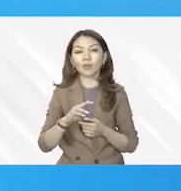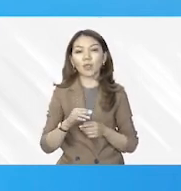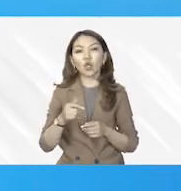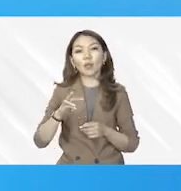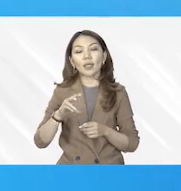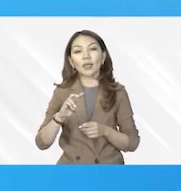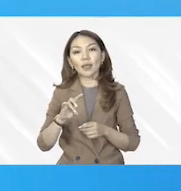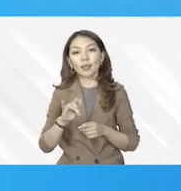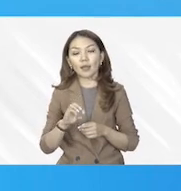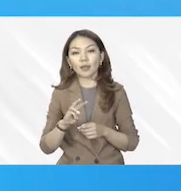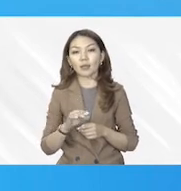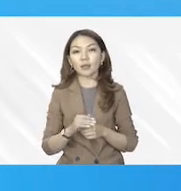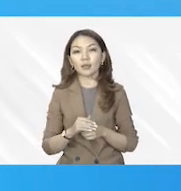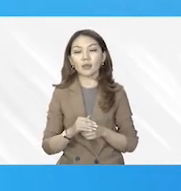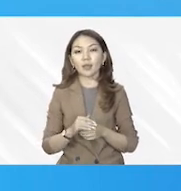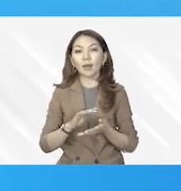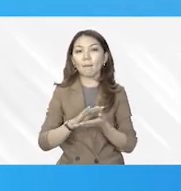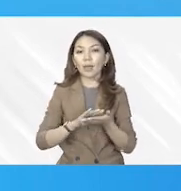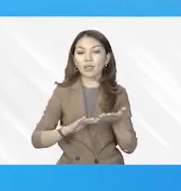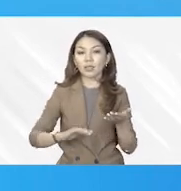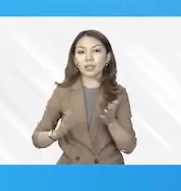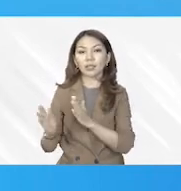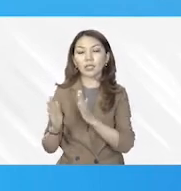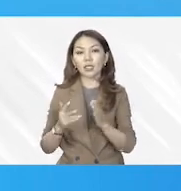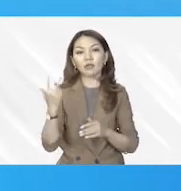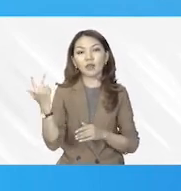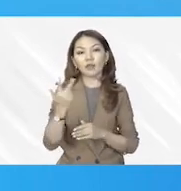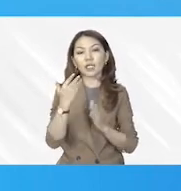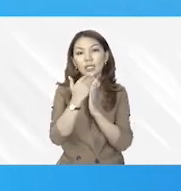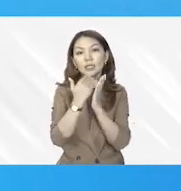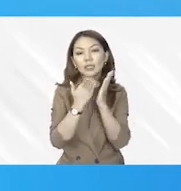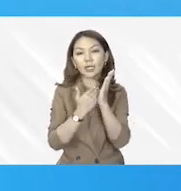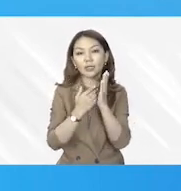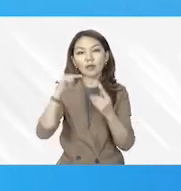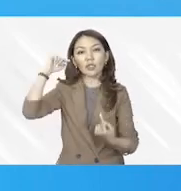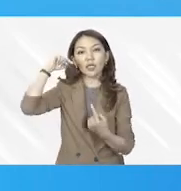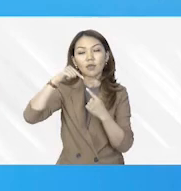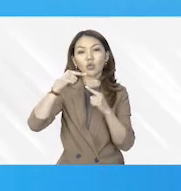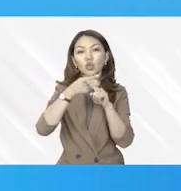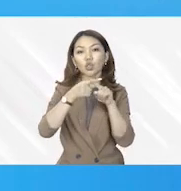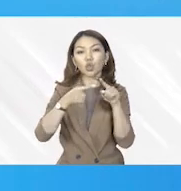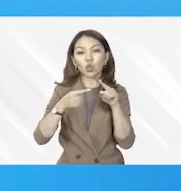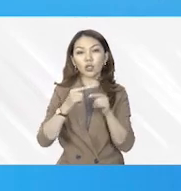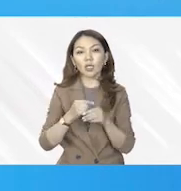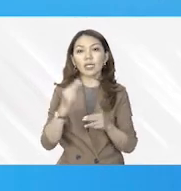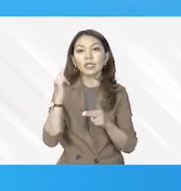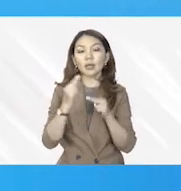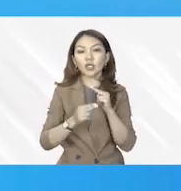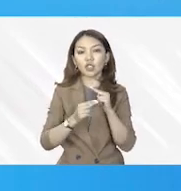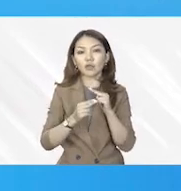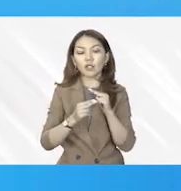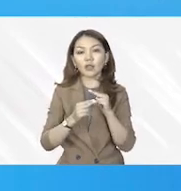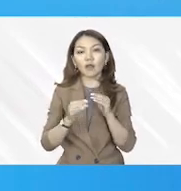Гаметогенез протекает последовательно в три стадии в соответствующих зонах и